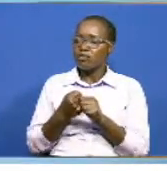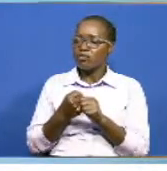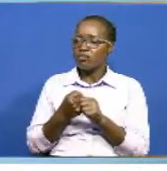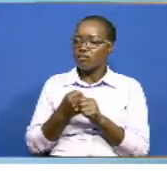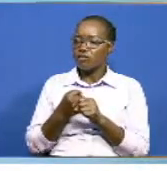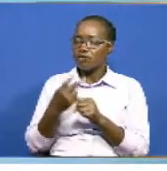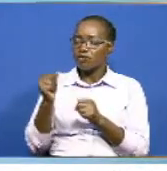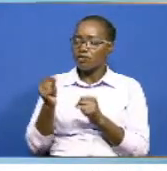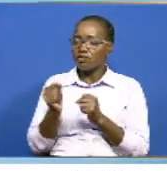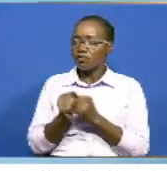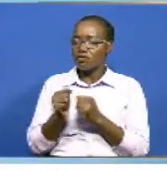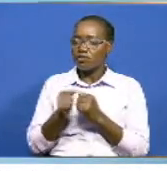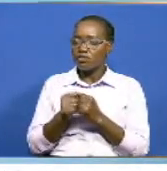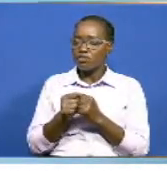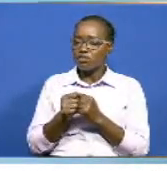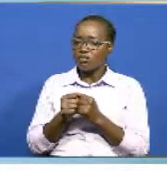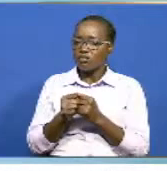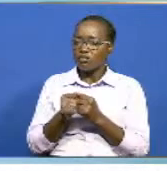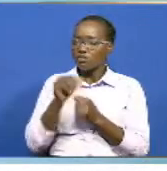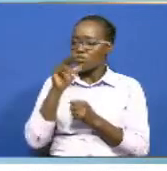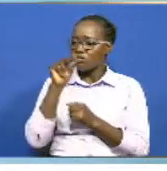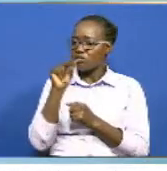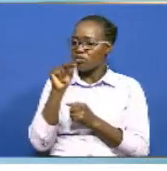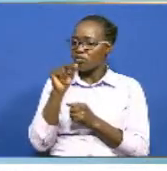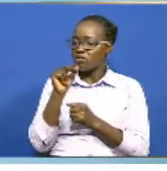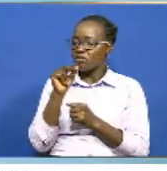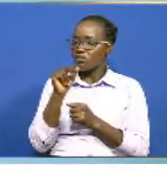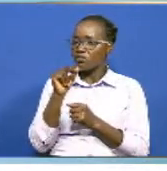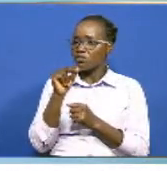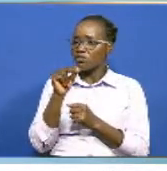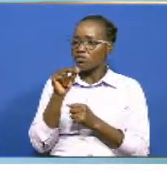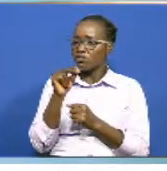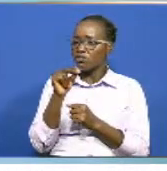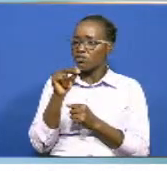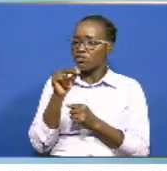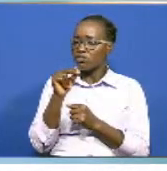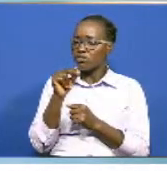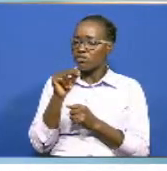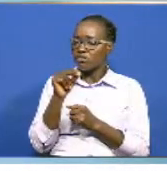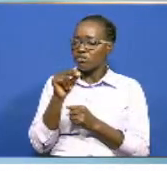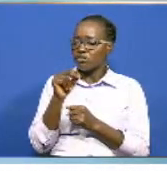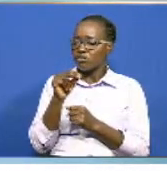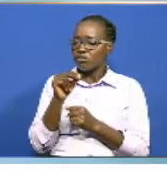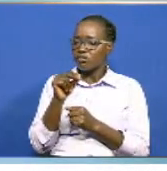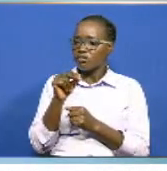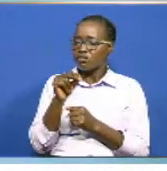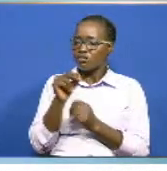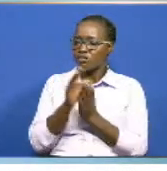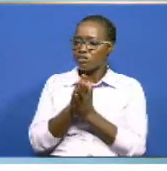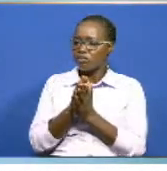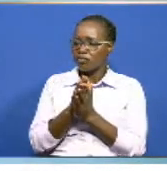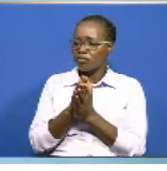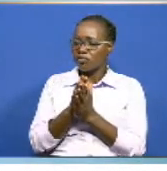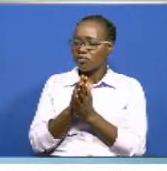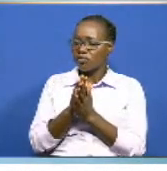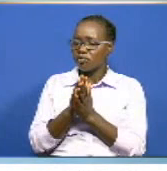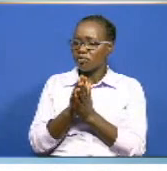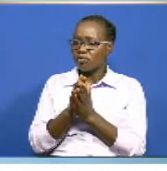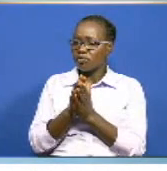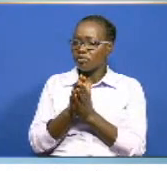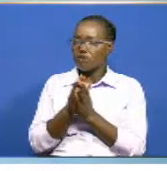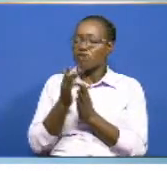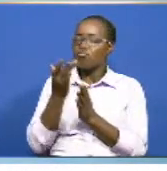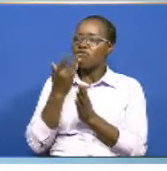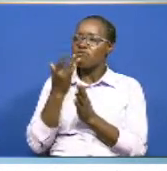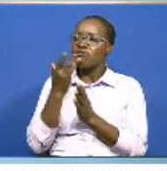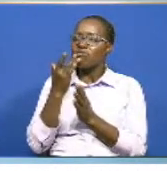2019 Twitter hiyo ni moja ya zile mitandao ya kijamii ambayo imefuma na iko na